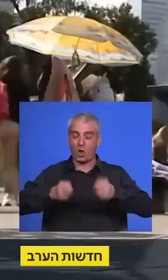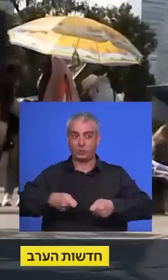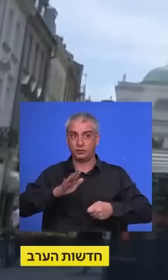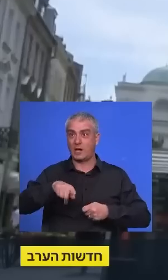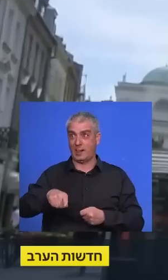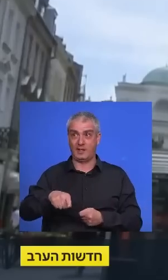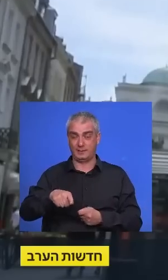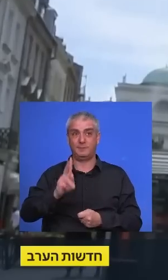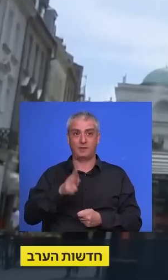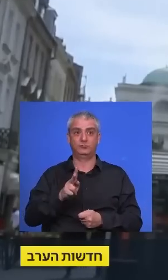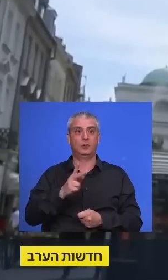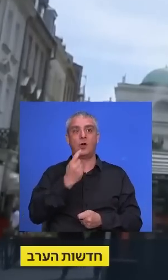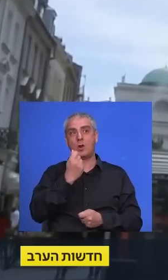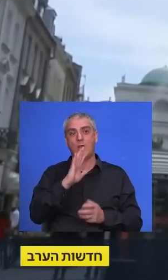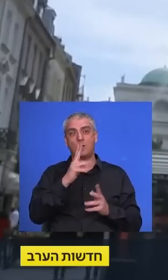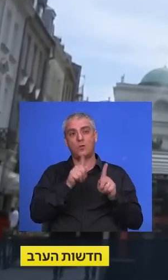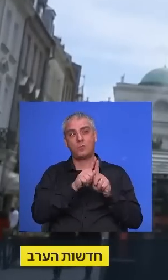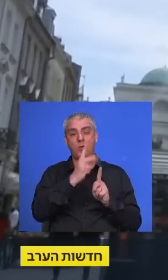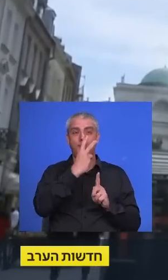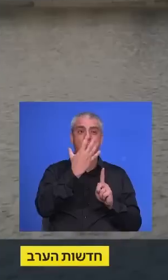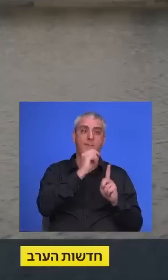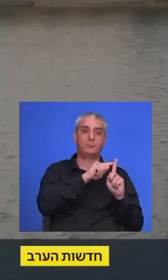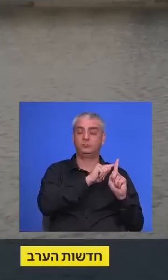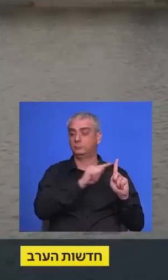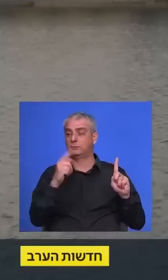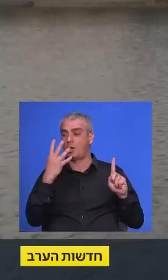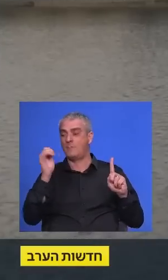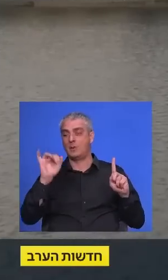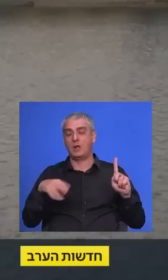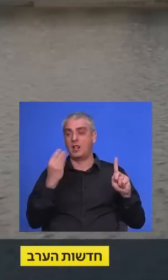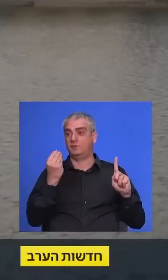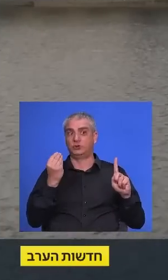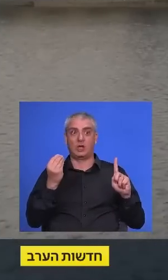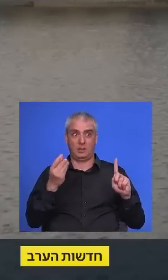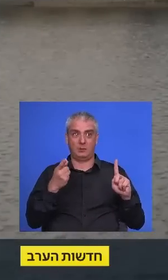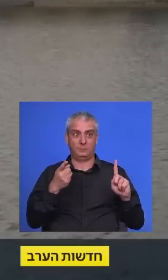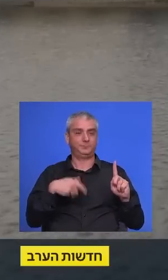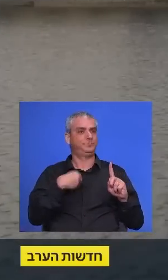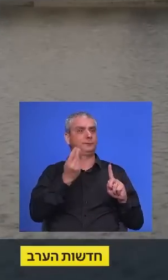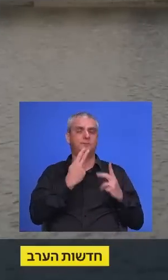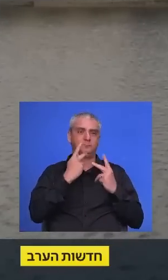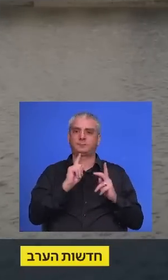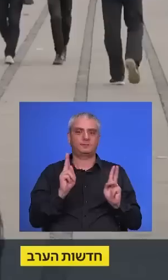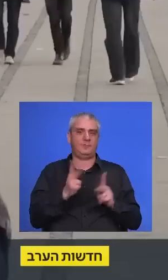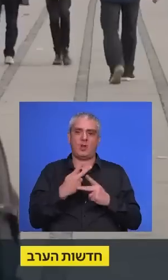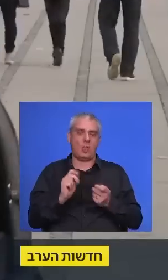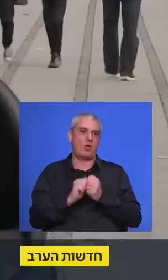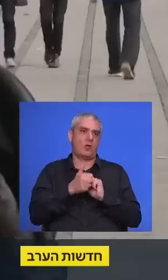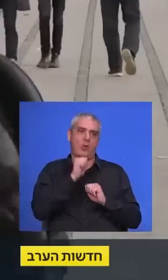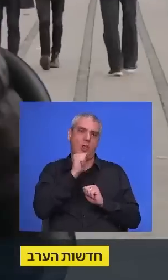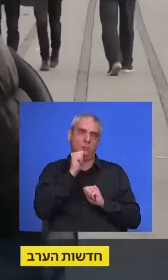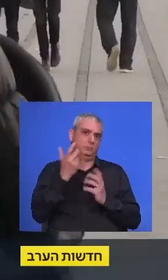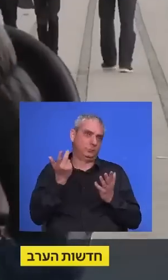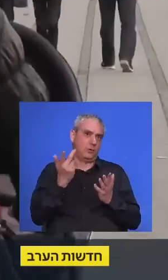לילדים שלהם, והיא עולה משהו כמו 250 ועד 400 אלף שקל, ונותנת מענה למי שלא יכול או